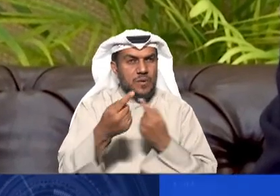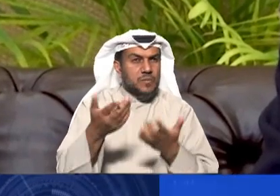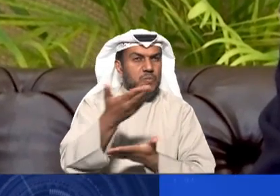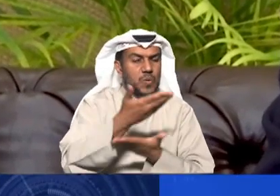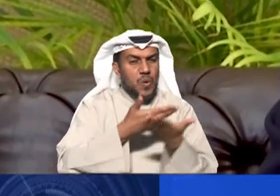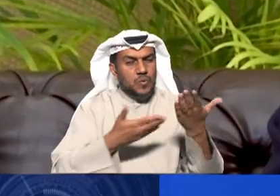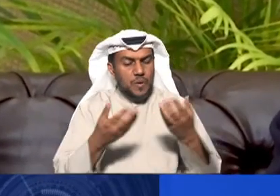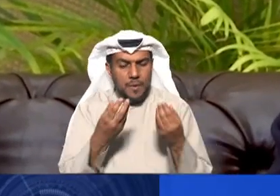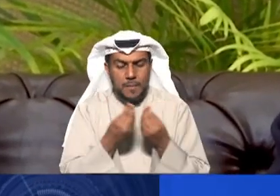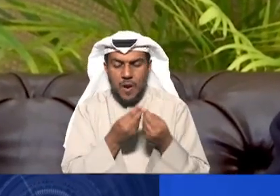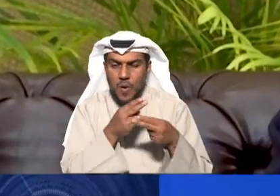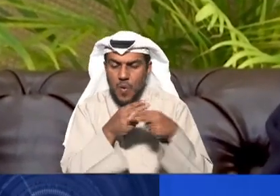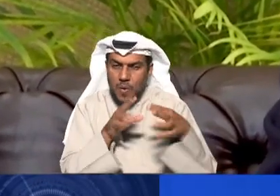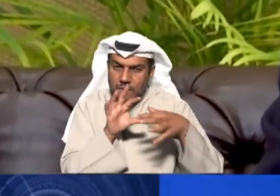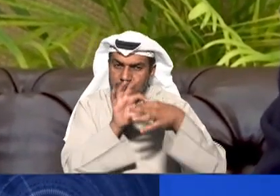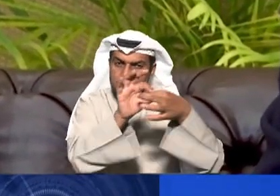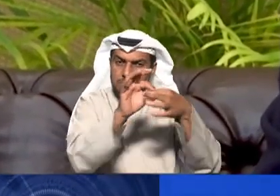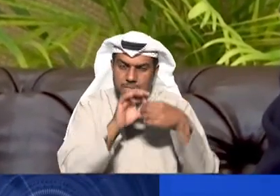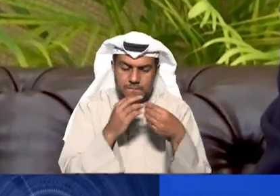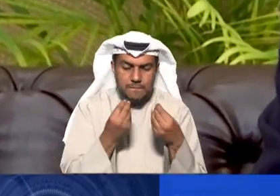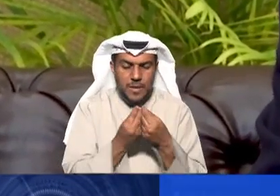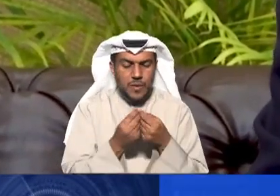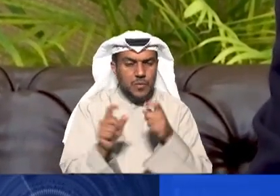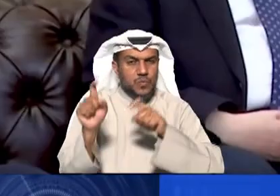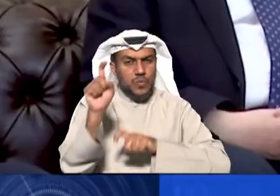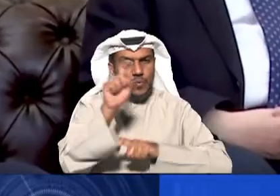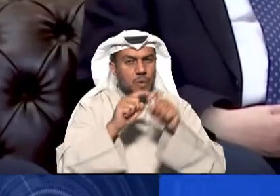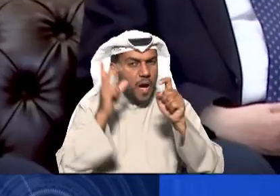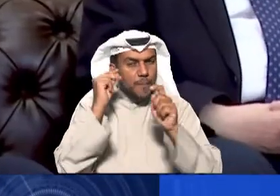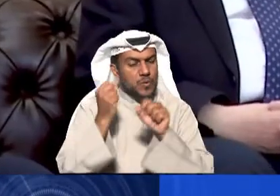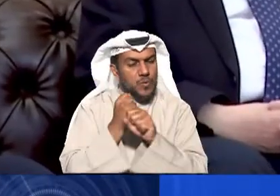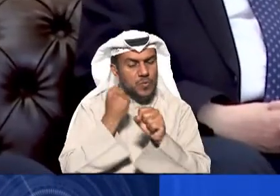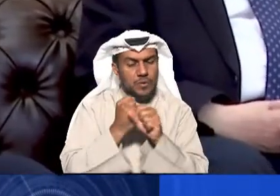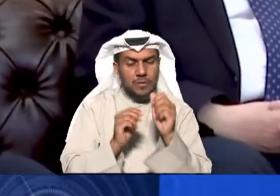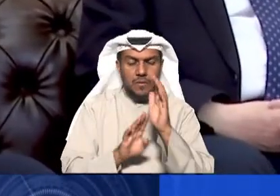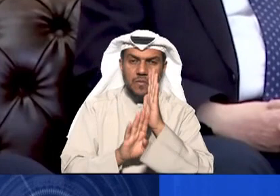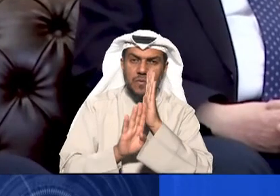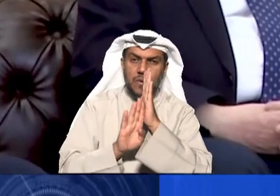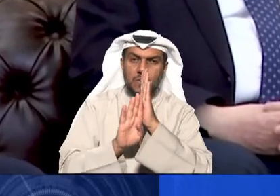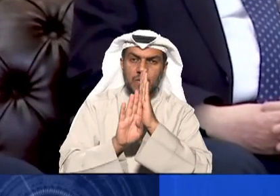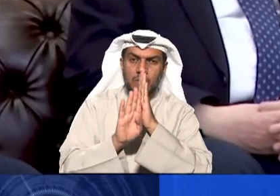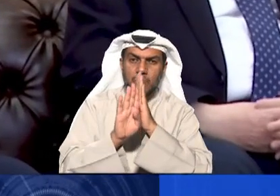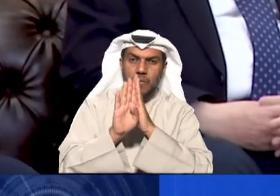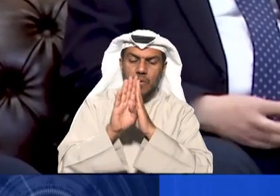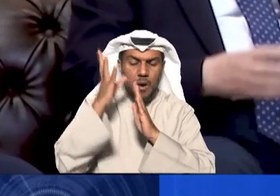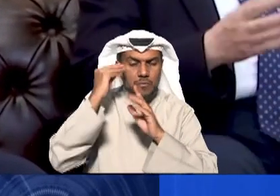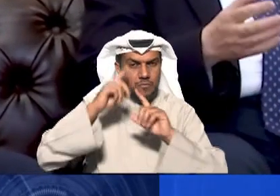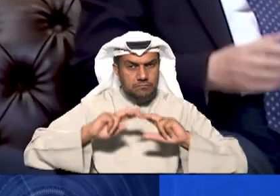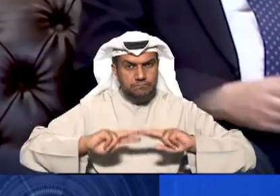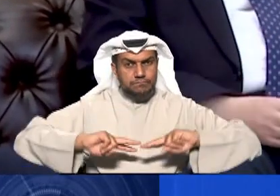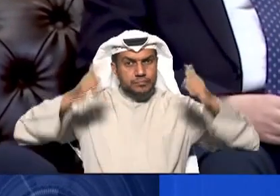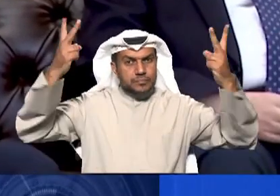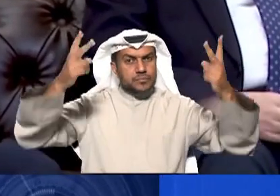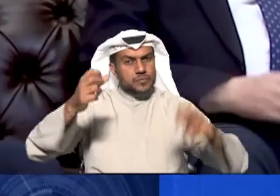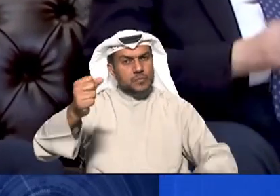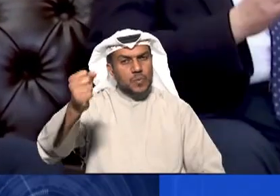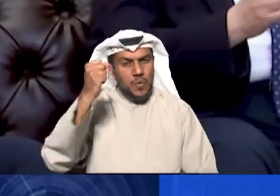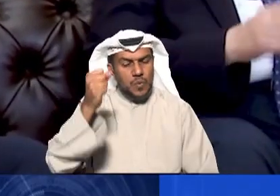علاقات التعاون بين البلدين الصديقين وسبل النهوض بها إلى آفاق أرحب وأوسع، إضافة